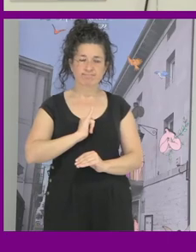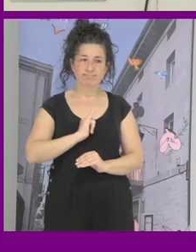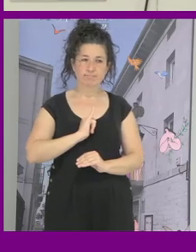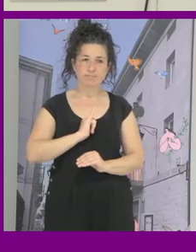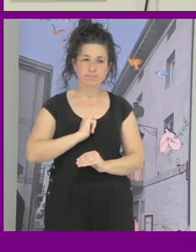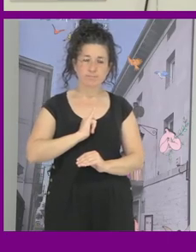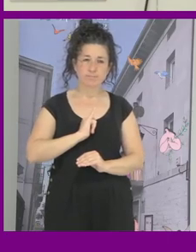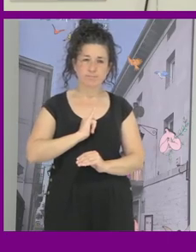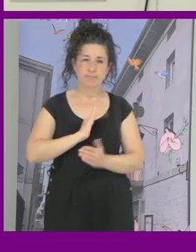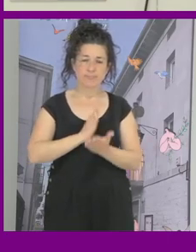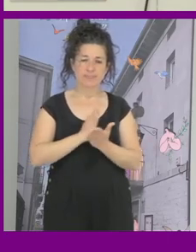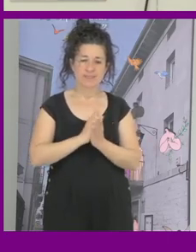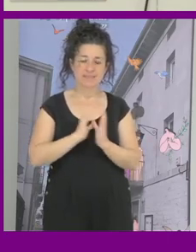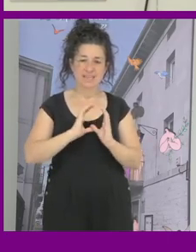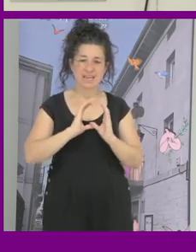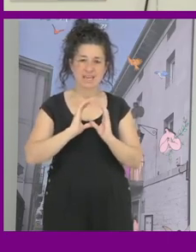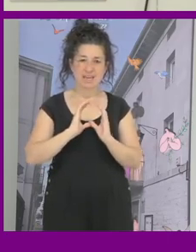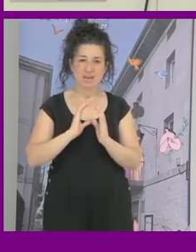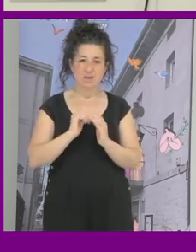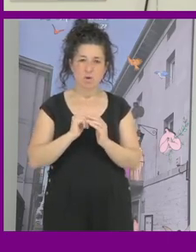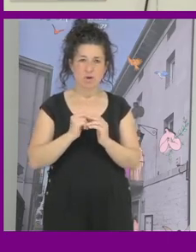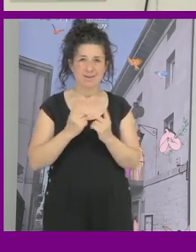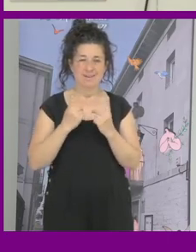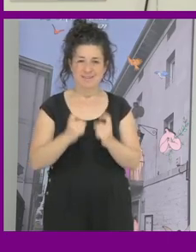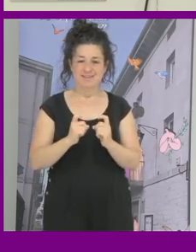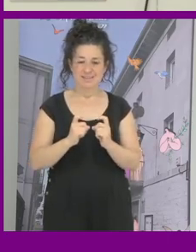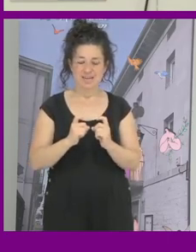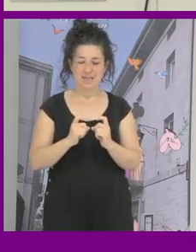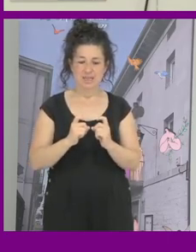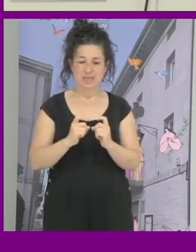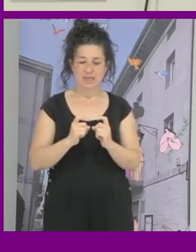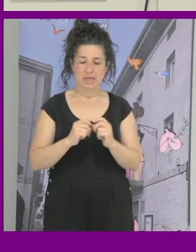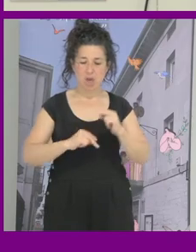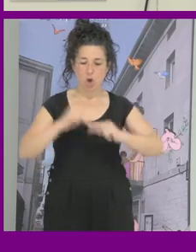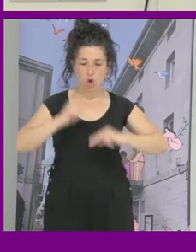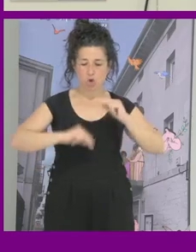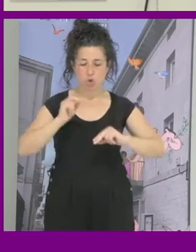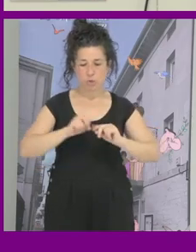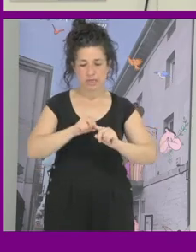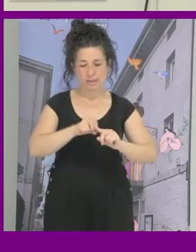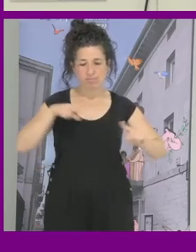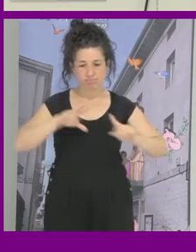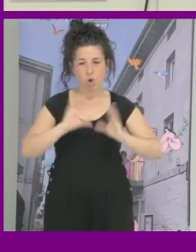ikuspegi kolektibo batetik eraikitzeko beharra dudala, ustot badagoela.